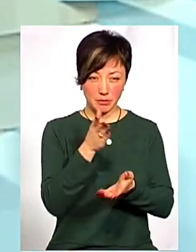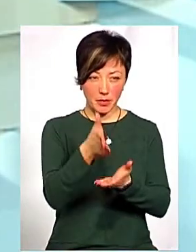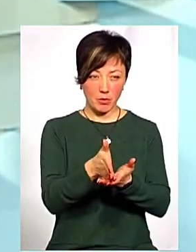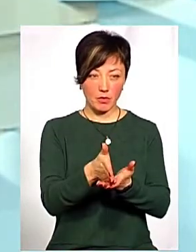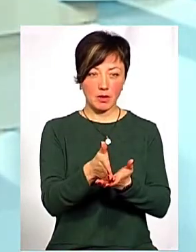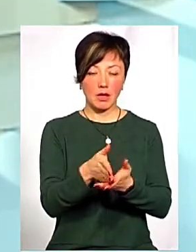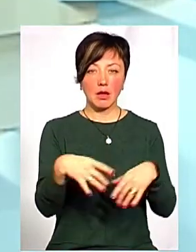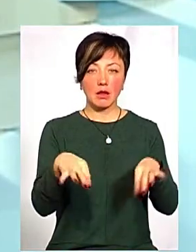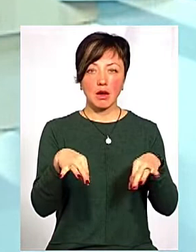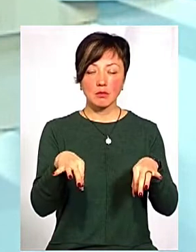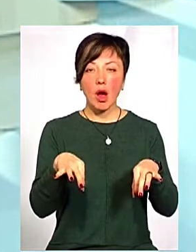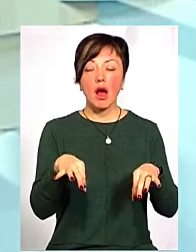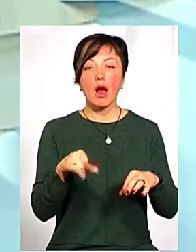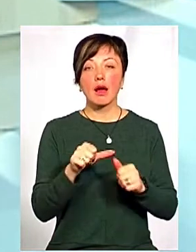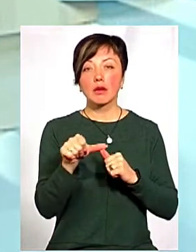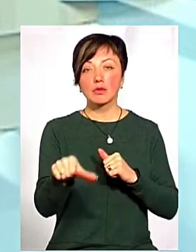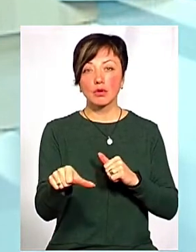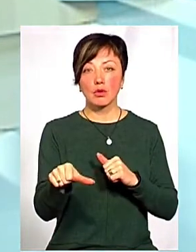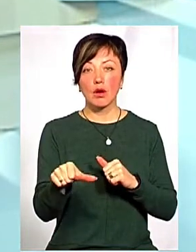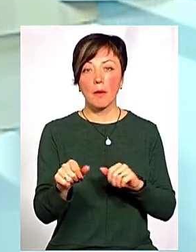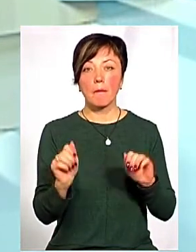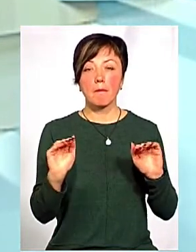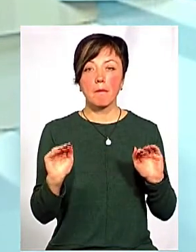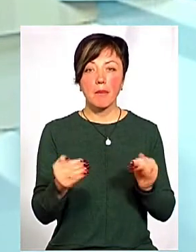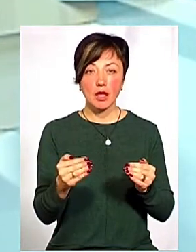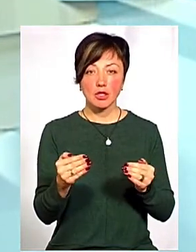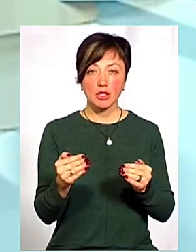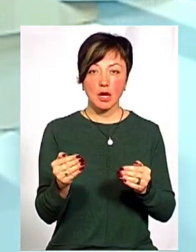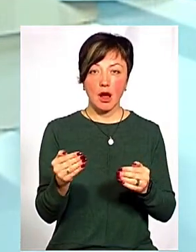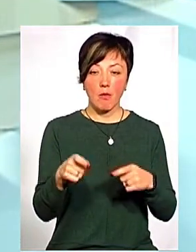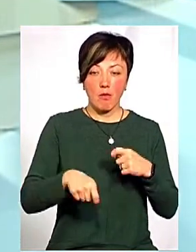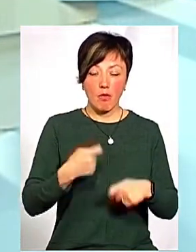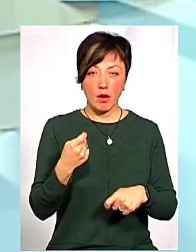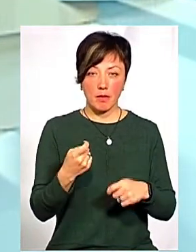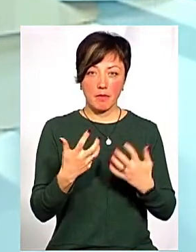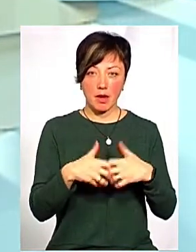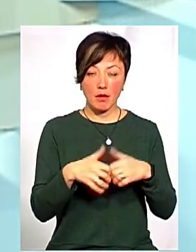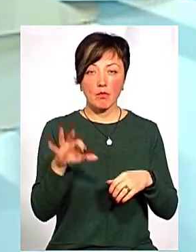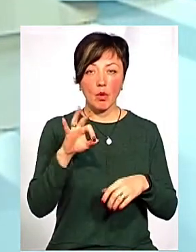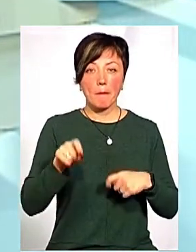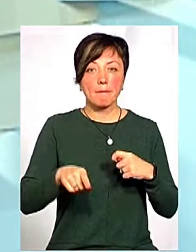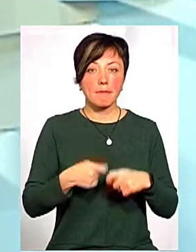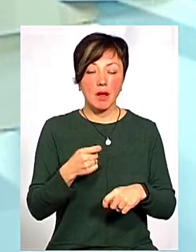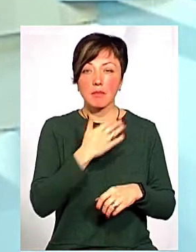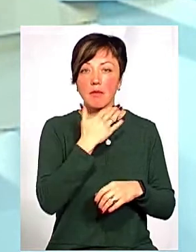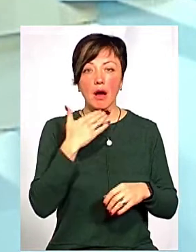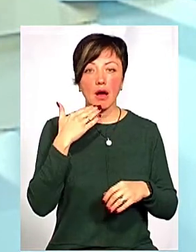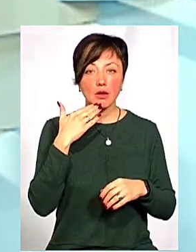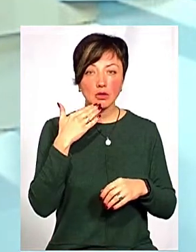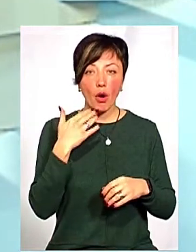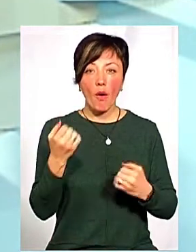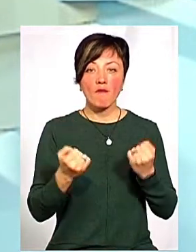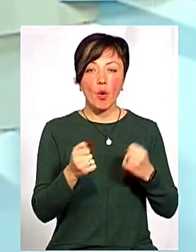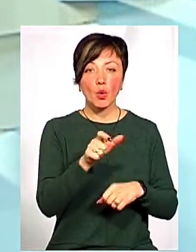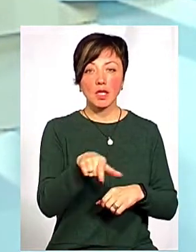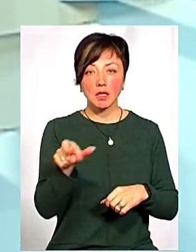спрямовуватися на транспортні засоби. Крім цього, менша похибка приладу. Також хочу зазначити з приводу похибки приладу. Дуже багато водіїв часто